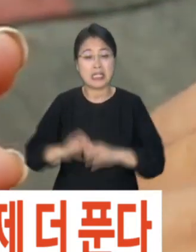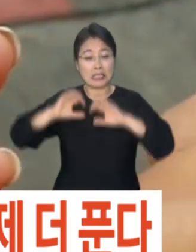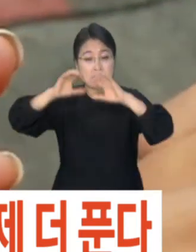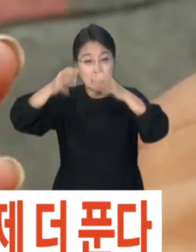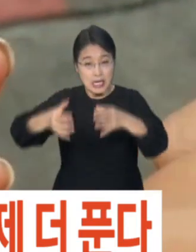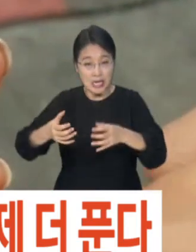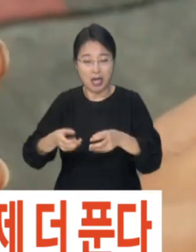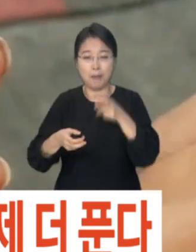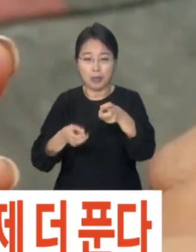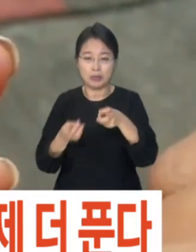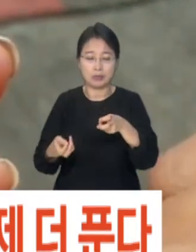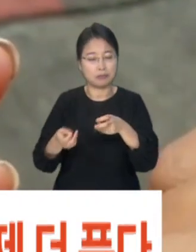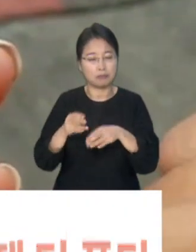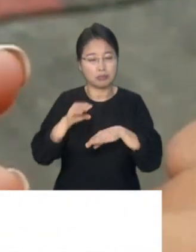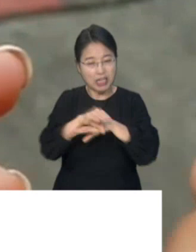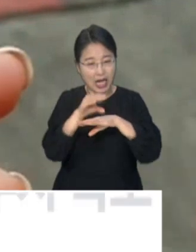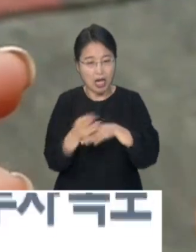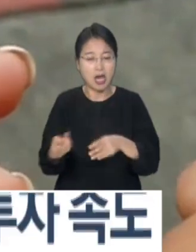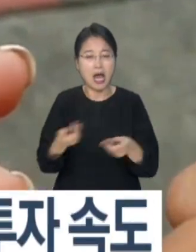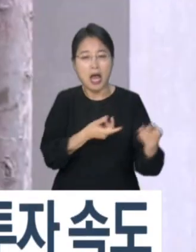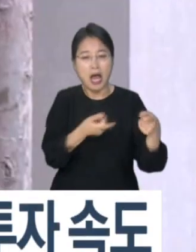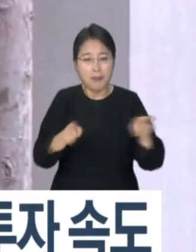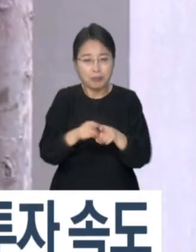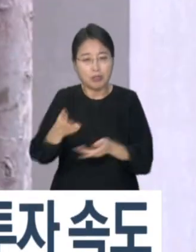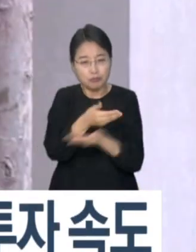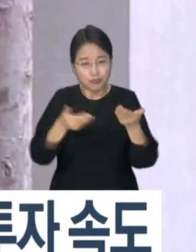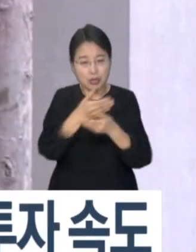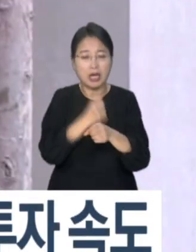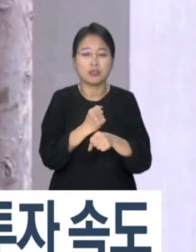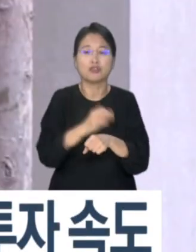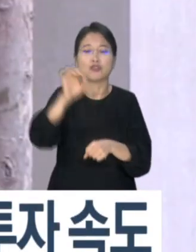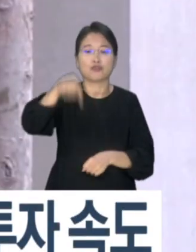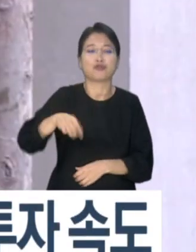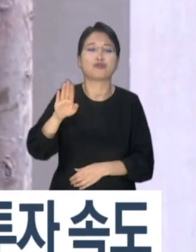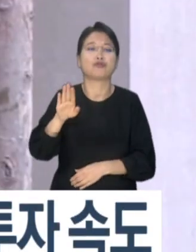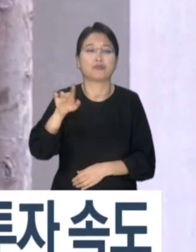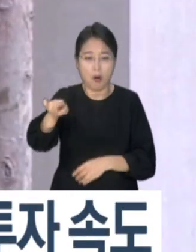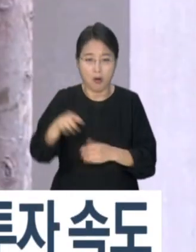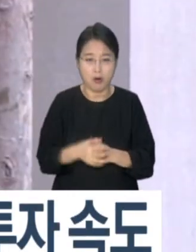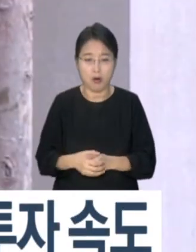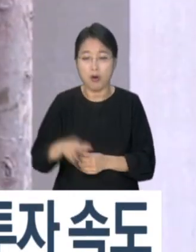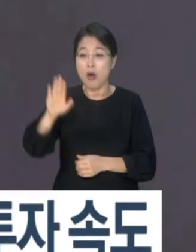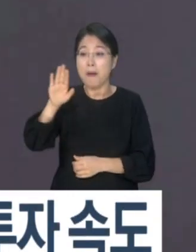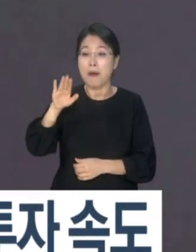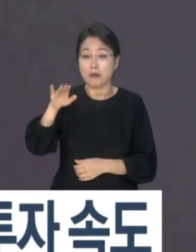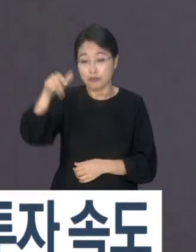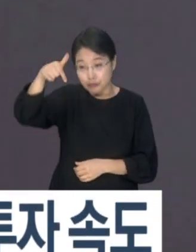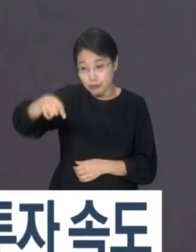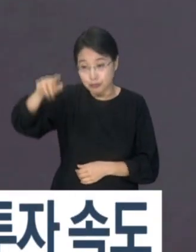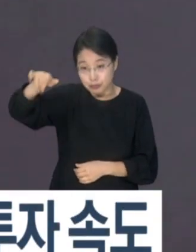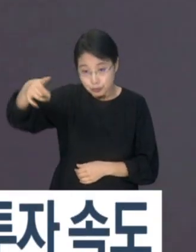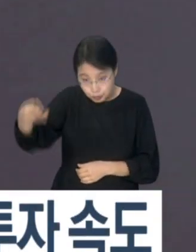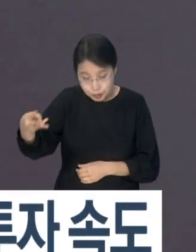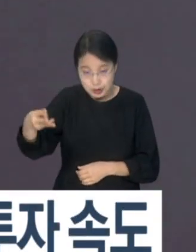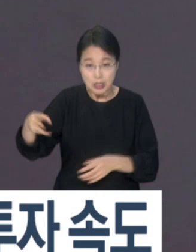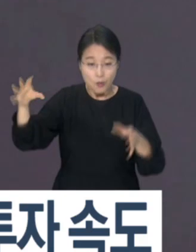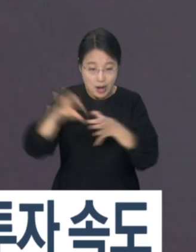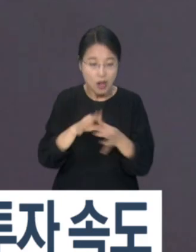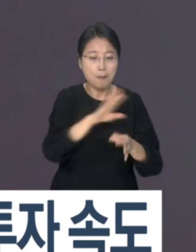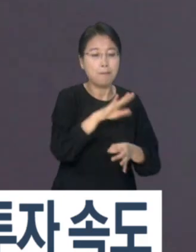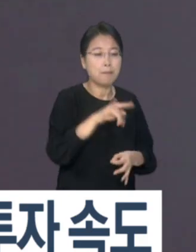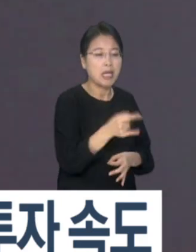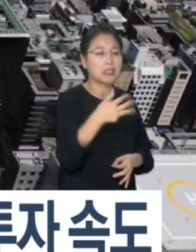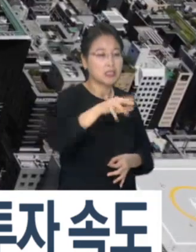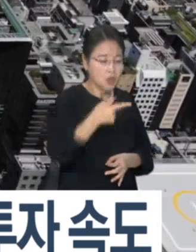세계적인 승차 공유 플랫폼 우버, 구글의 지주회사 알파벳의 자회사 구글 벤처스가 대규모로 투자하면서